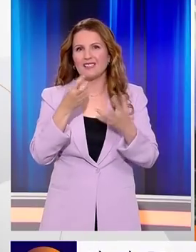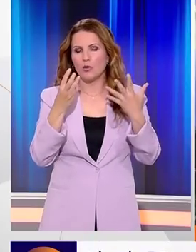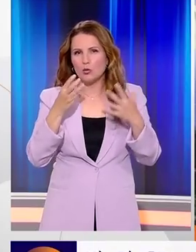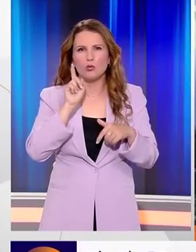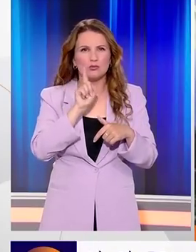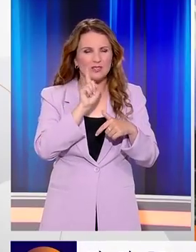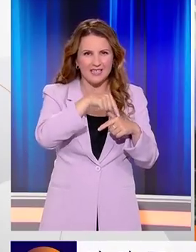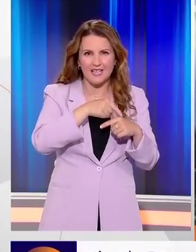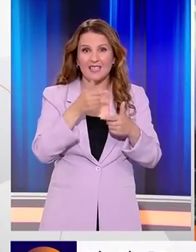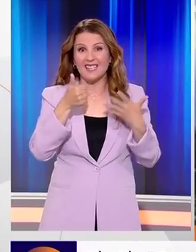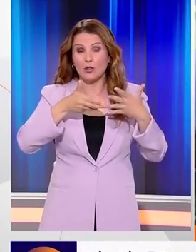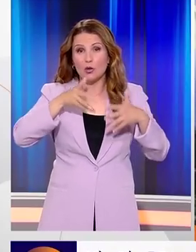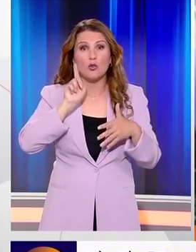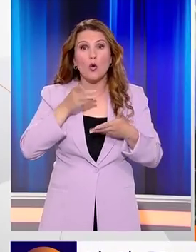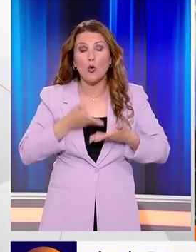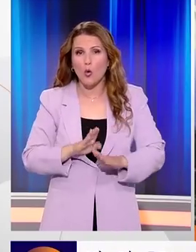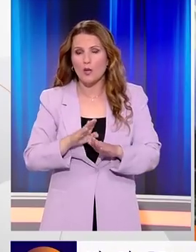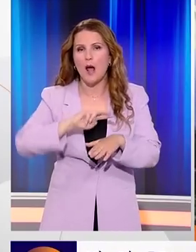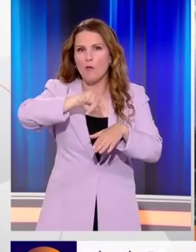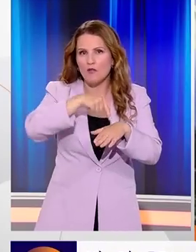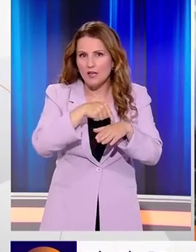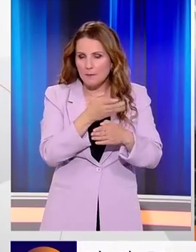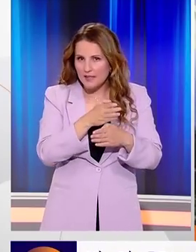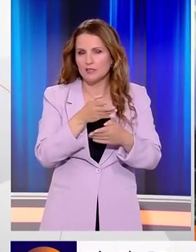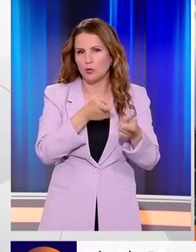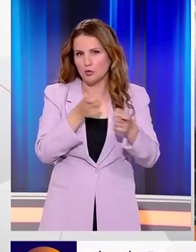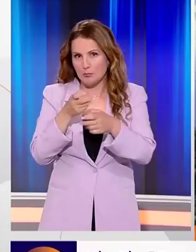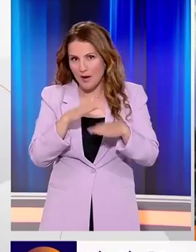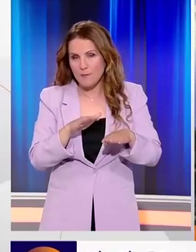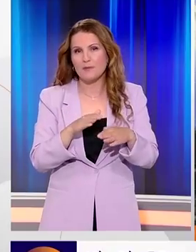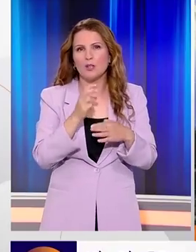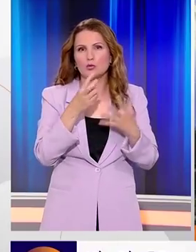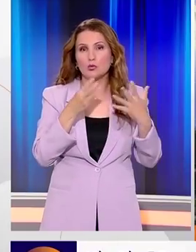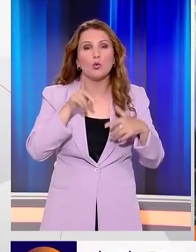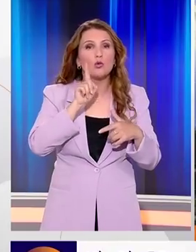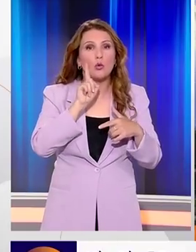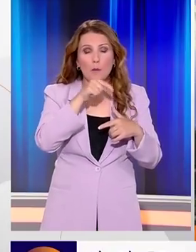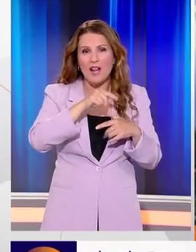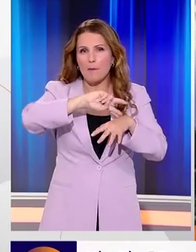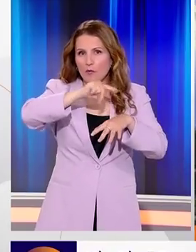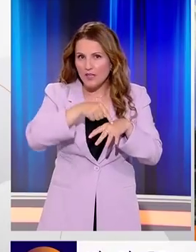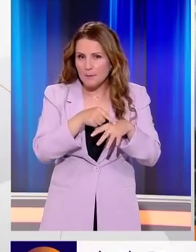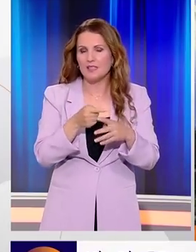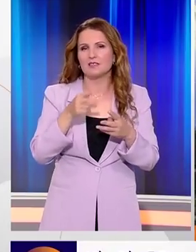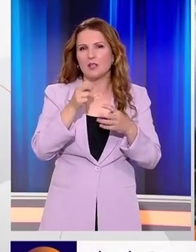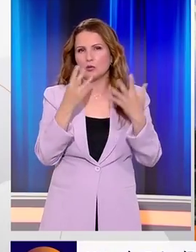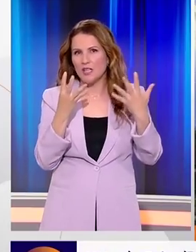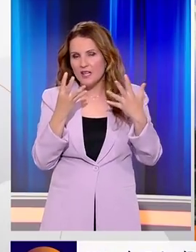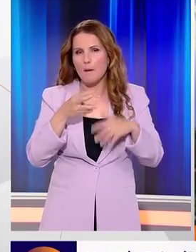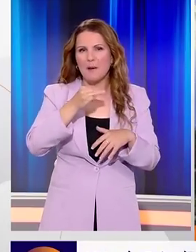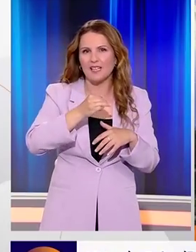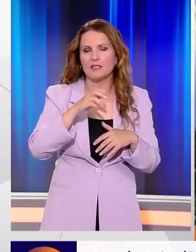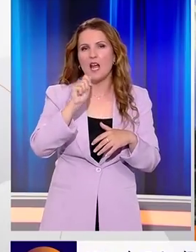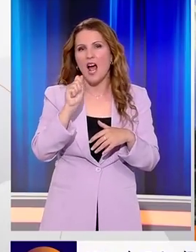Ρόουζ Τιμπούρκιο και την 6χρονη κόρη της Σιέρα από τις Φιλιππίνες, την 28χρονη Αριάν Παλάνας Λοζάνο από τις Φιλιππίνες, την 29χρονη